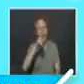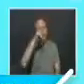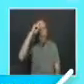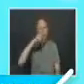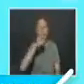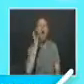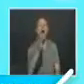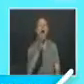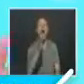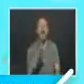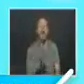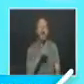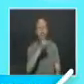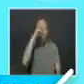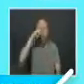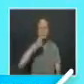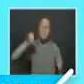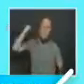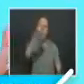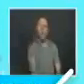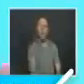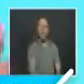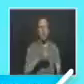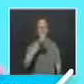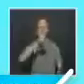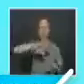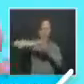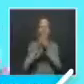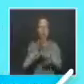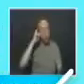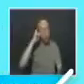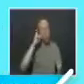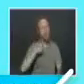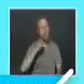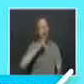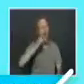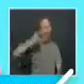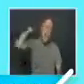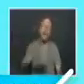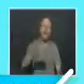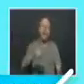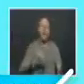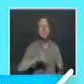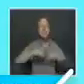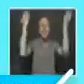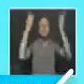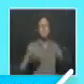רע, הוא אבא מכה, הוא אבא שמתעלל. תחשוב, אמרתי לו שאני כל יום ארביץ לך, סתם.